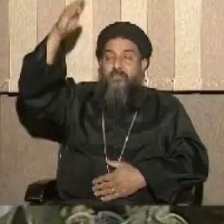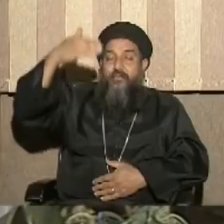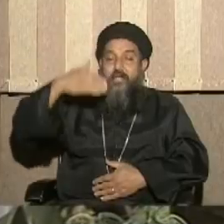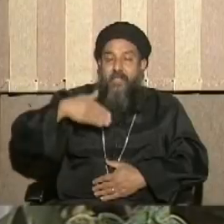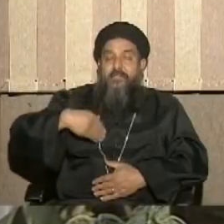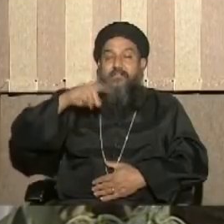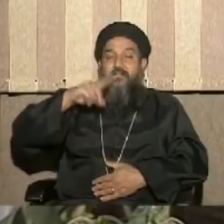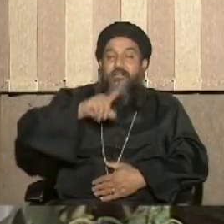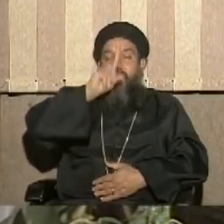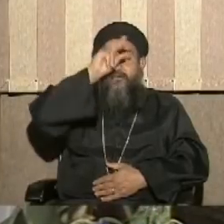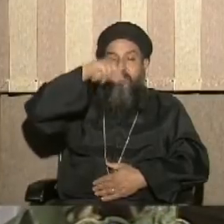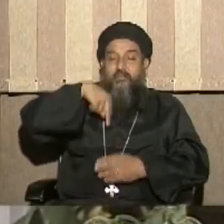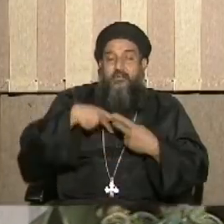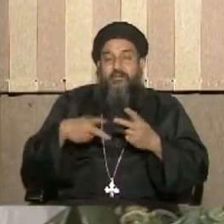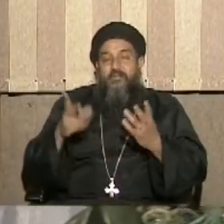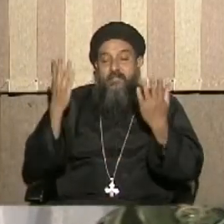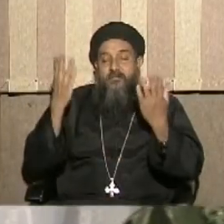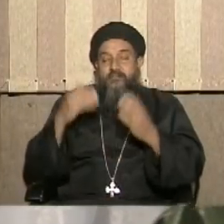محتاجين تدبيرك.